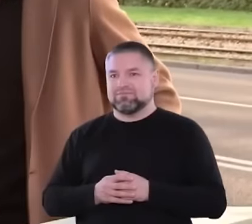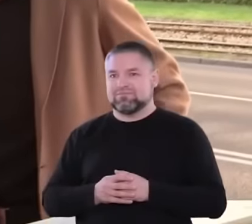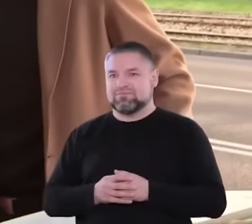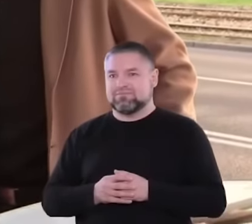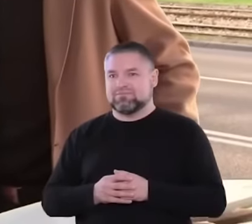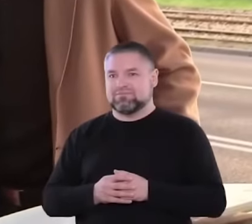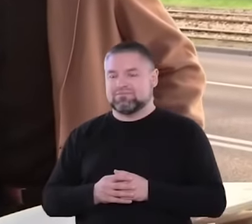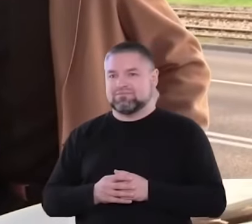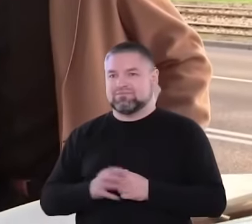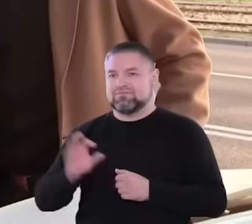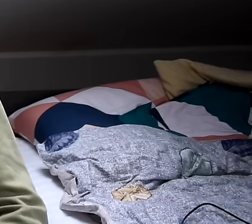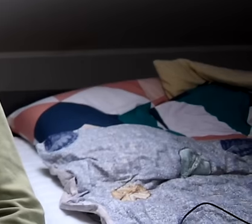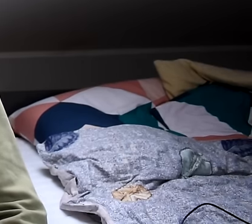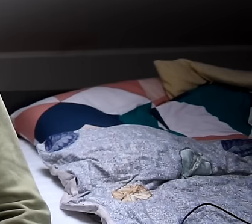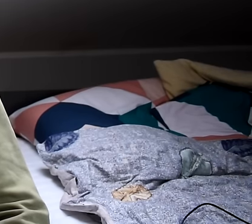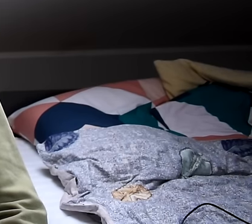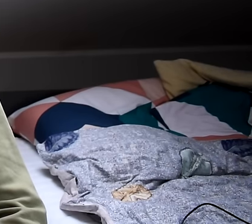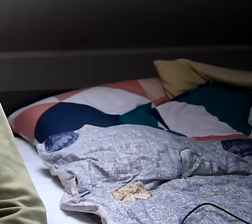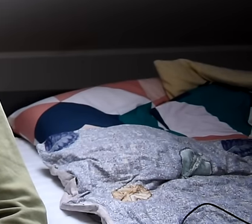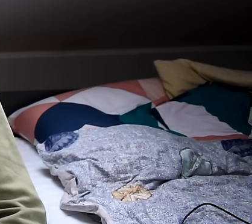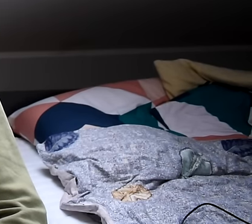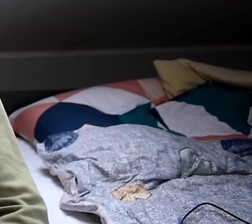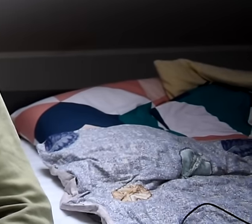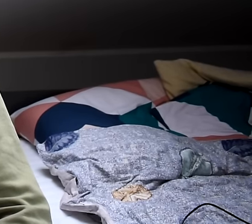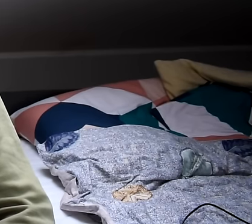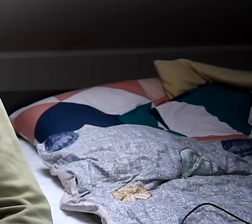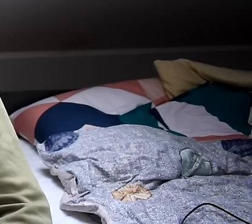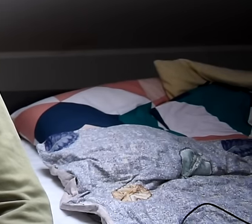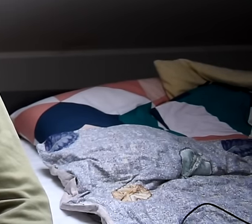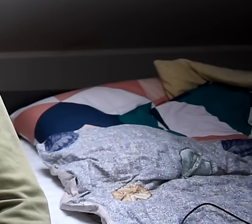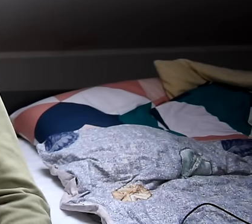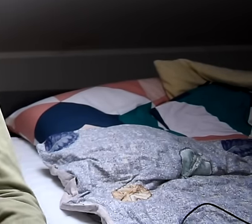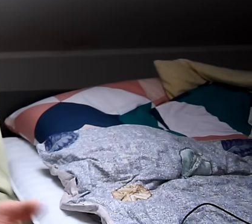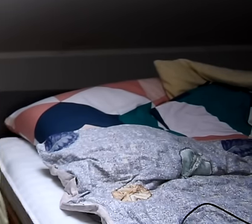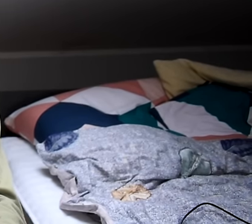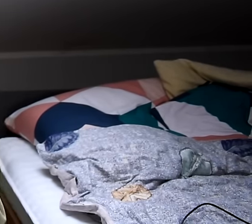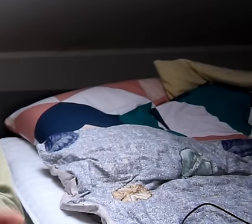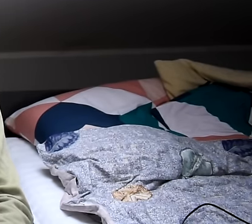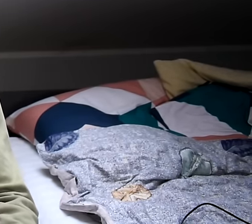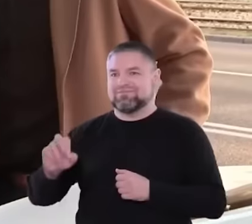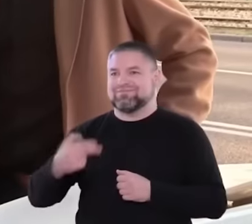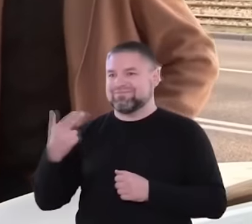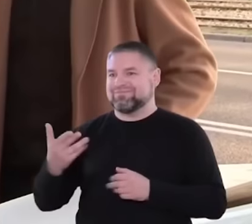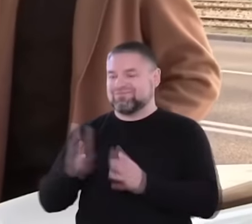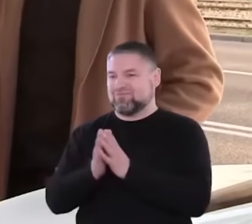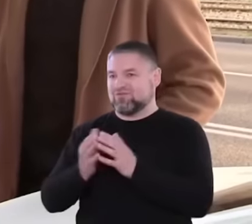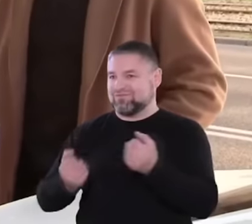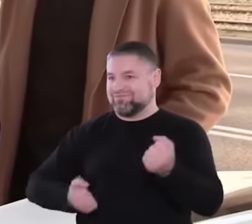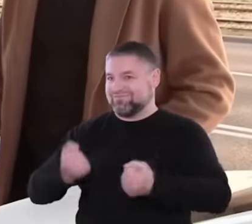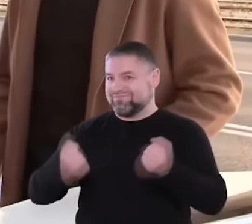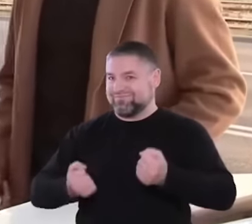Poprowadzisz, syneczku? Już jest kosa, pierwsza kosa! Znałem się dopiero kilka tygodni, już jest pierwsza kosa!